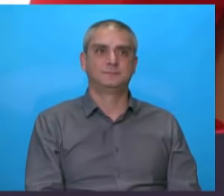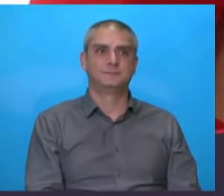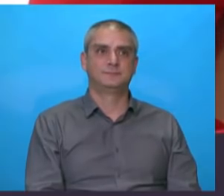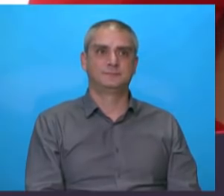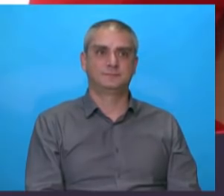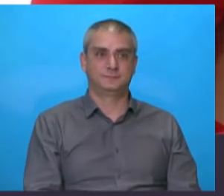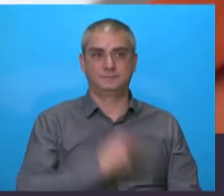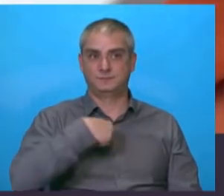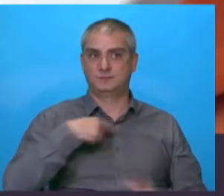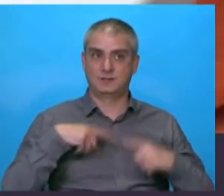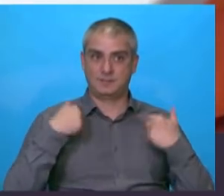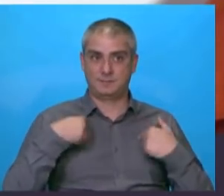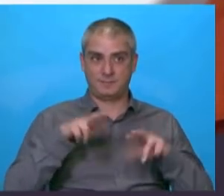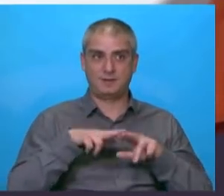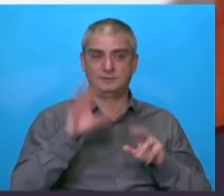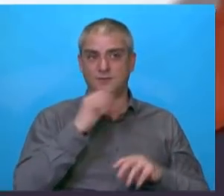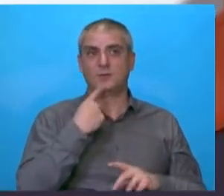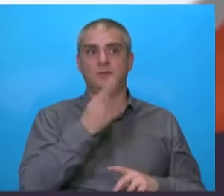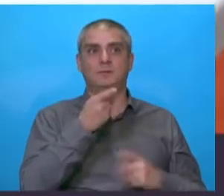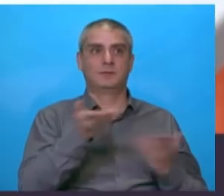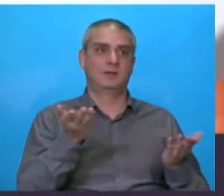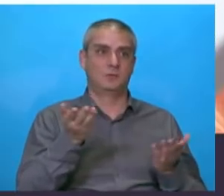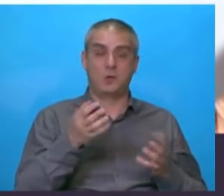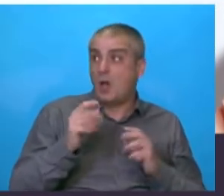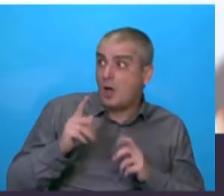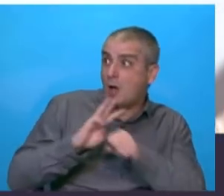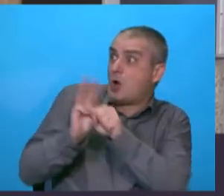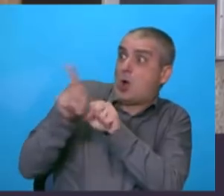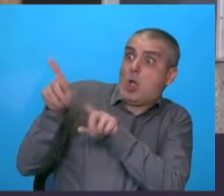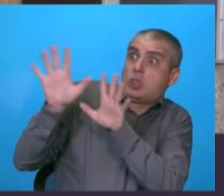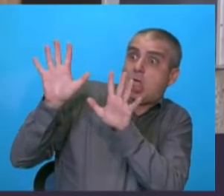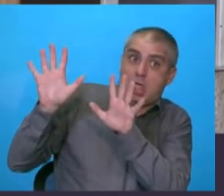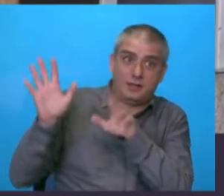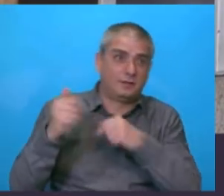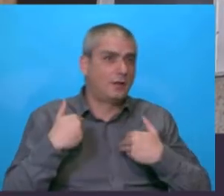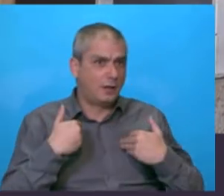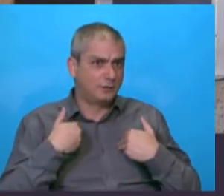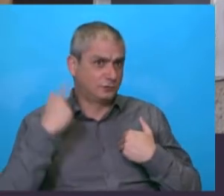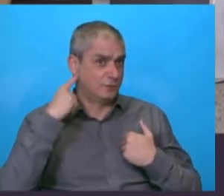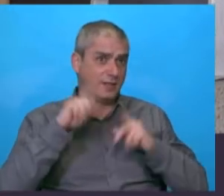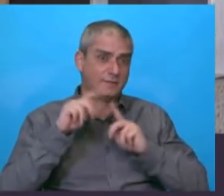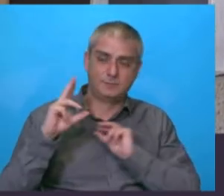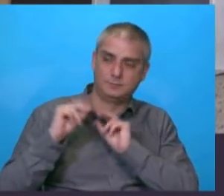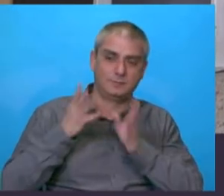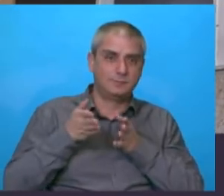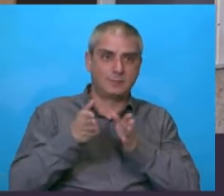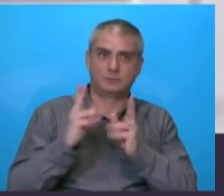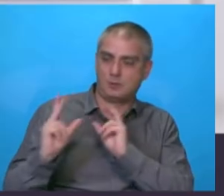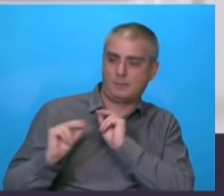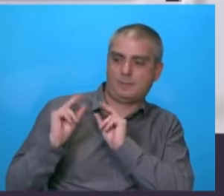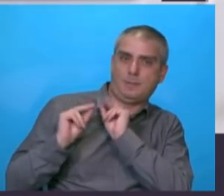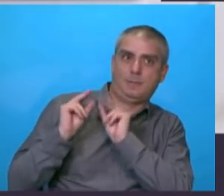אנחנו חיים פה בארץ, ועדיין אומרים כזה קורונה. אני שומעת לפעמים כאילו התלחששויות